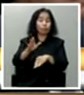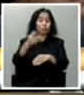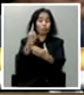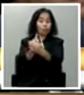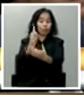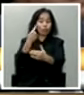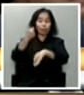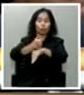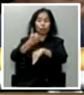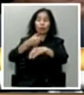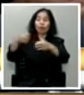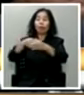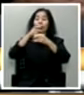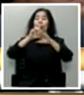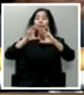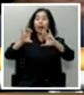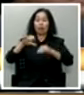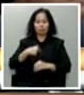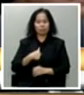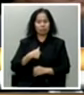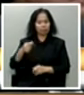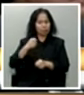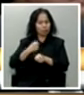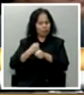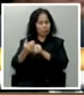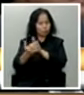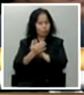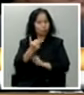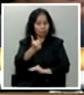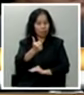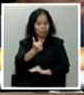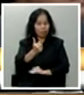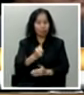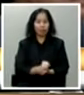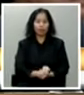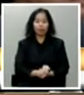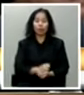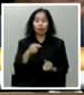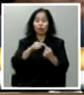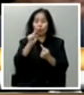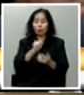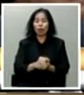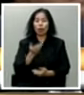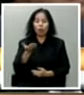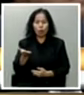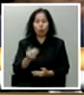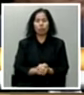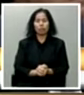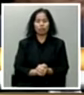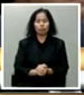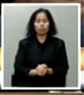าเราน่าจะทำงานด้วยกันได้ดีนะครับโดยการที่ขออนุญาตให้ท่านถอนยติ